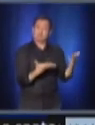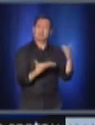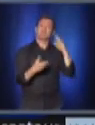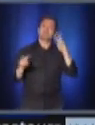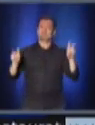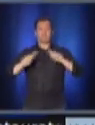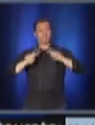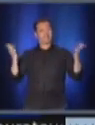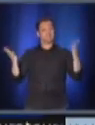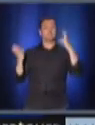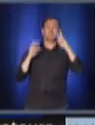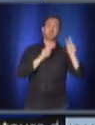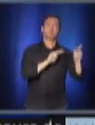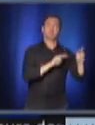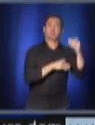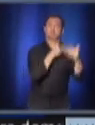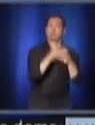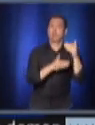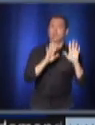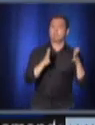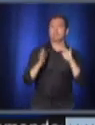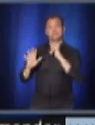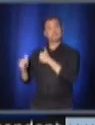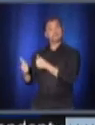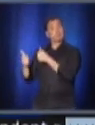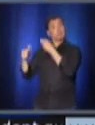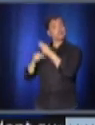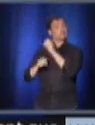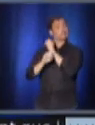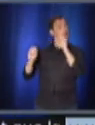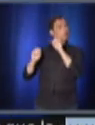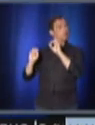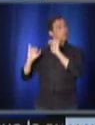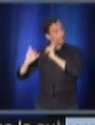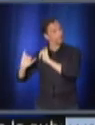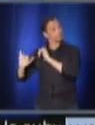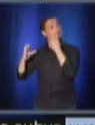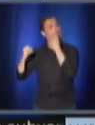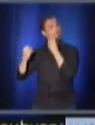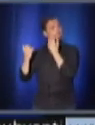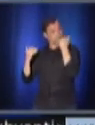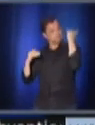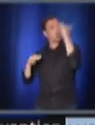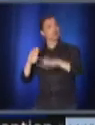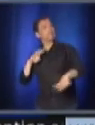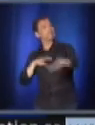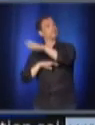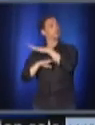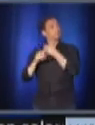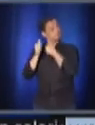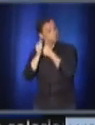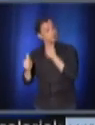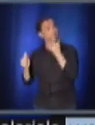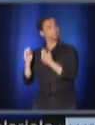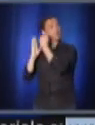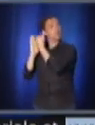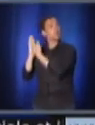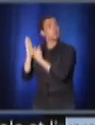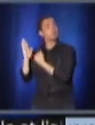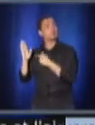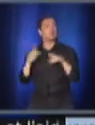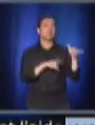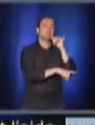ça, parce qu'il ne faut pas pénaliser ceux qui respectent les règles. Et il y en a beaucoup qui ont respecté les règles. Et même dans certains bars, je ne suis